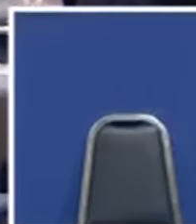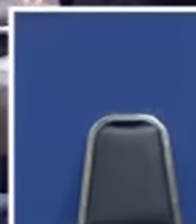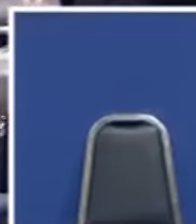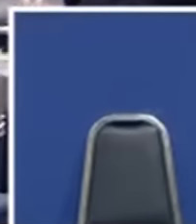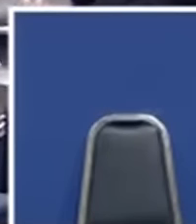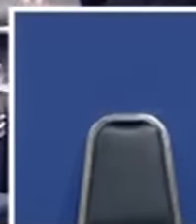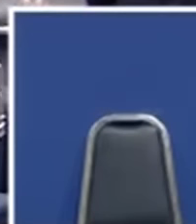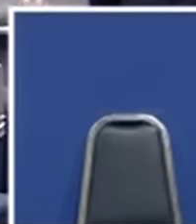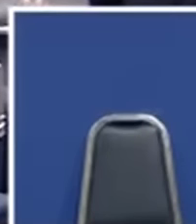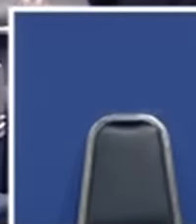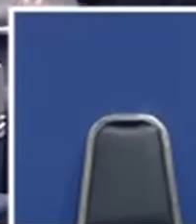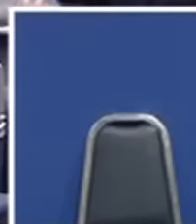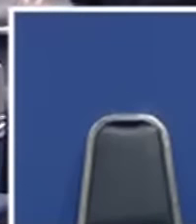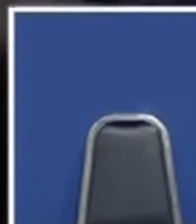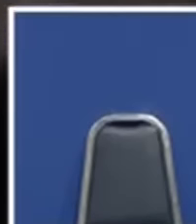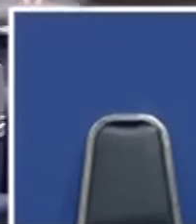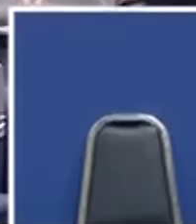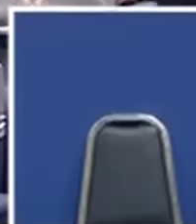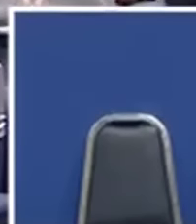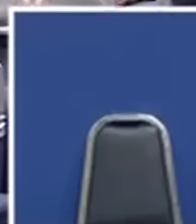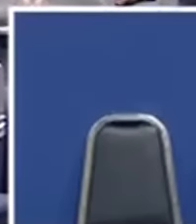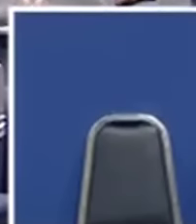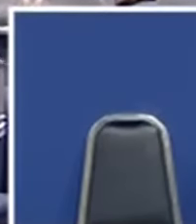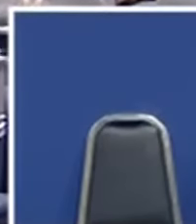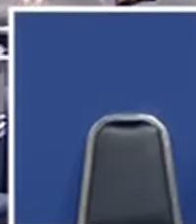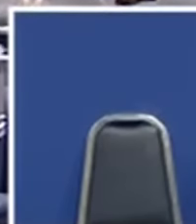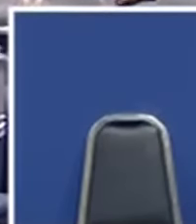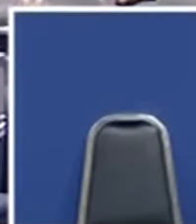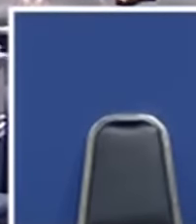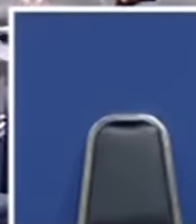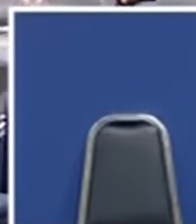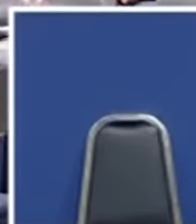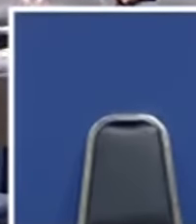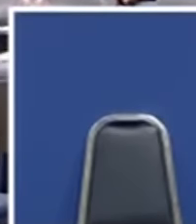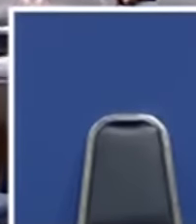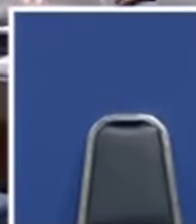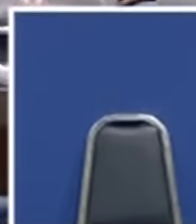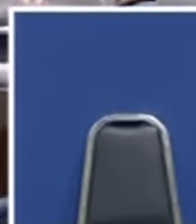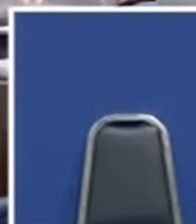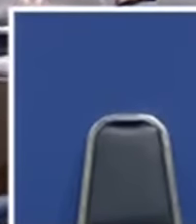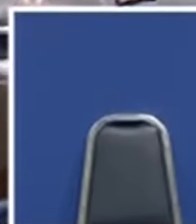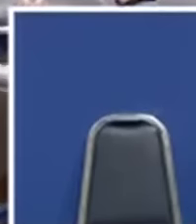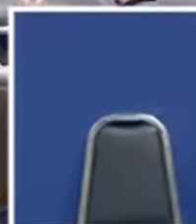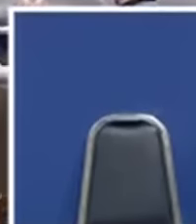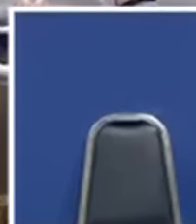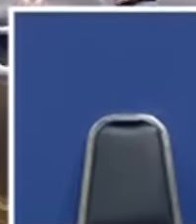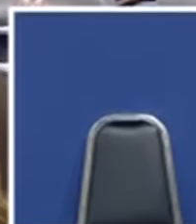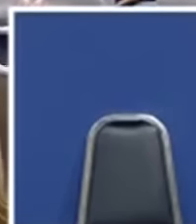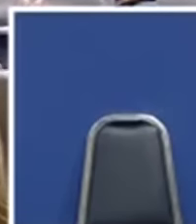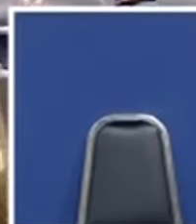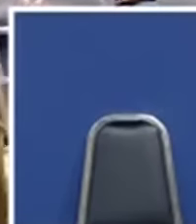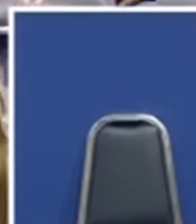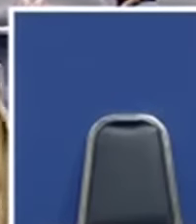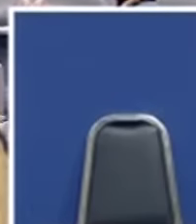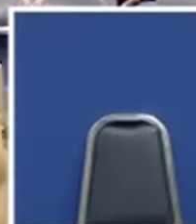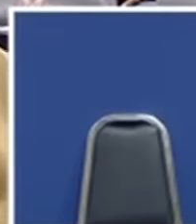ประยุทธ์จันทร์โอชานะคะก็ได้แถลงนโยบายของรัฐบาลค่ะมีนโยบายเร่งด่วน 12 ข้อแล้